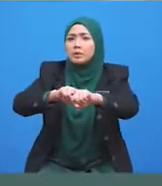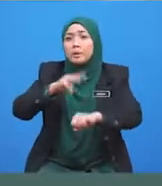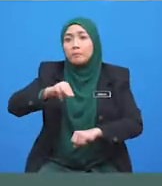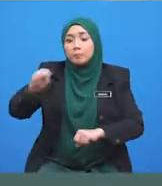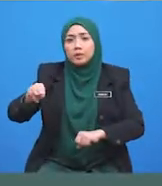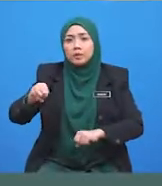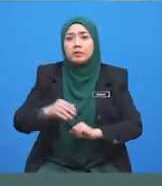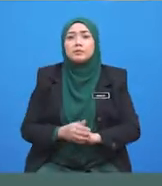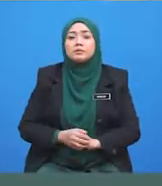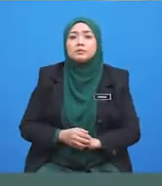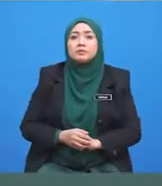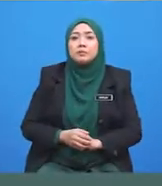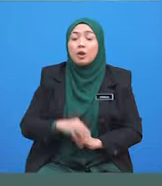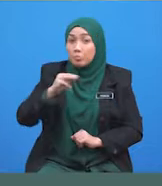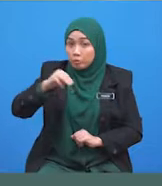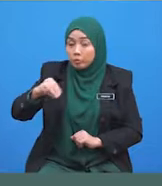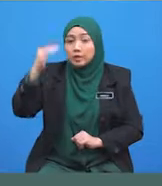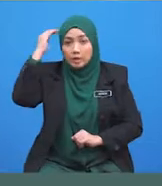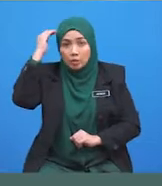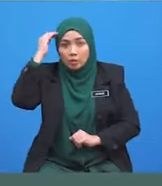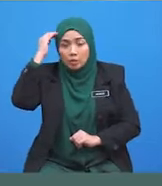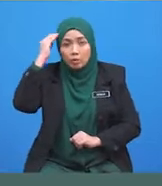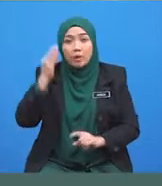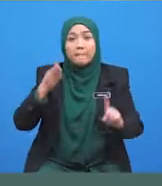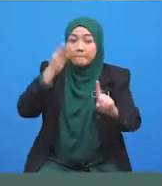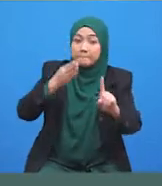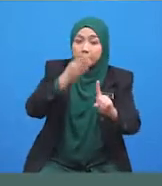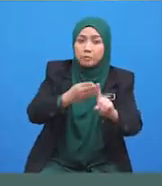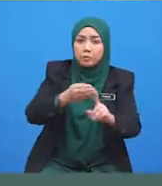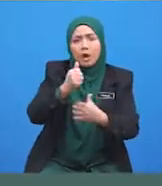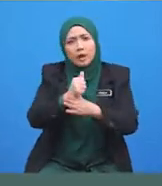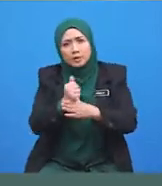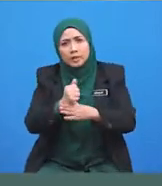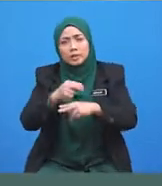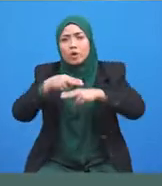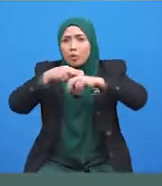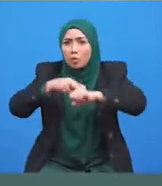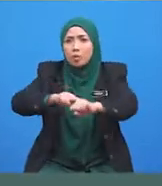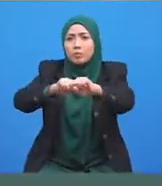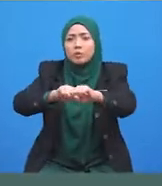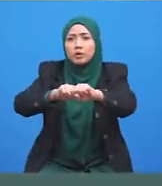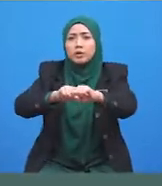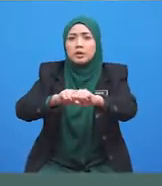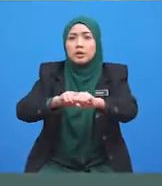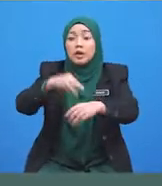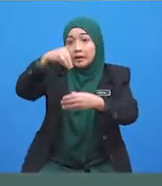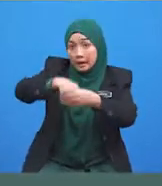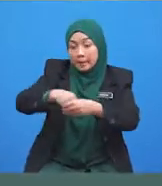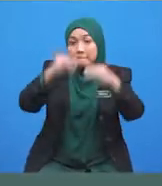hobi yang kita minat? Murid-murid tahu, memburu juga antara hobi dalam kalangan masyarakat kita pada hari